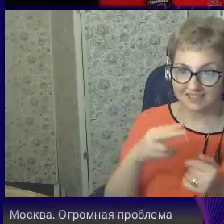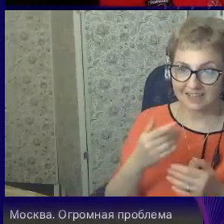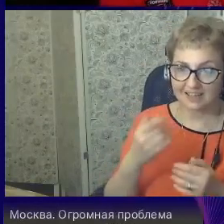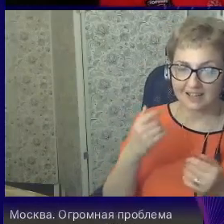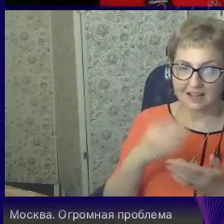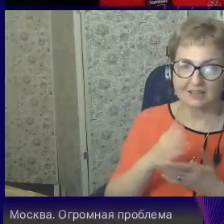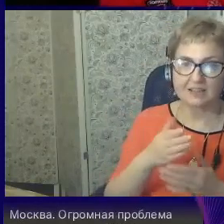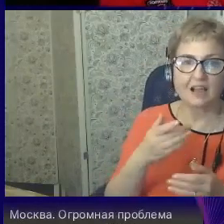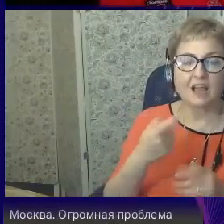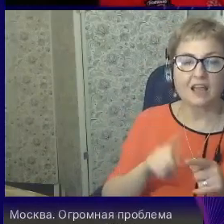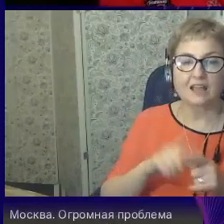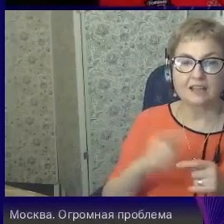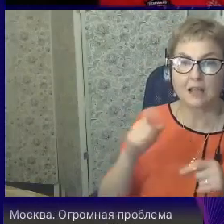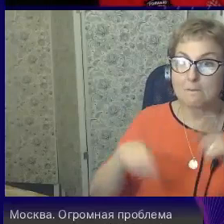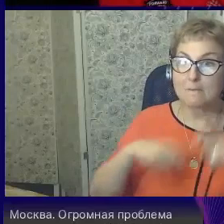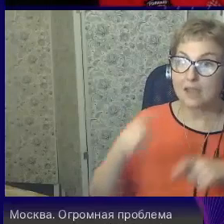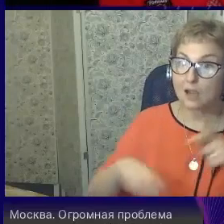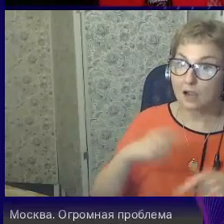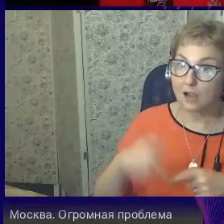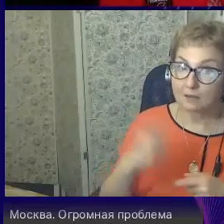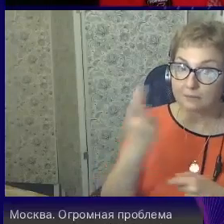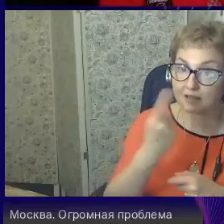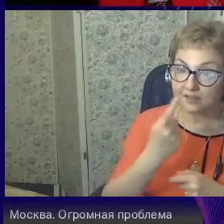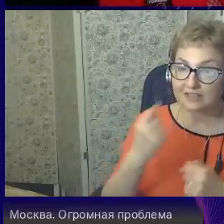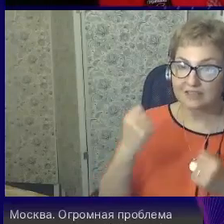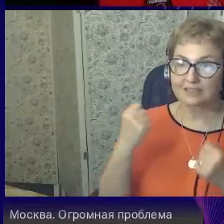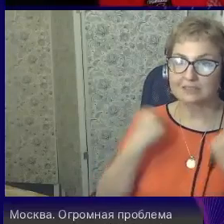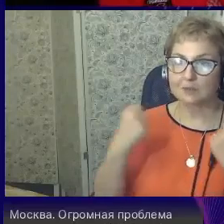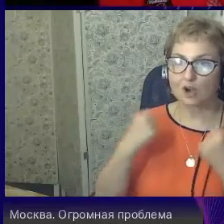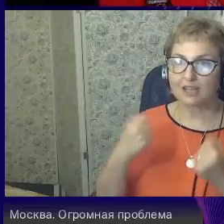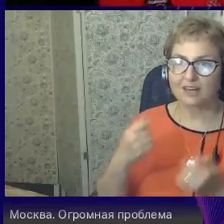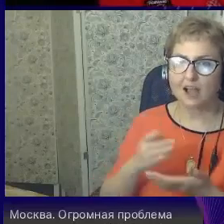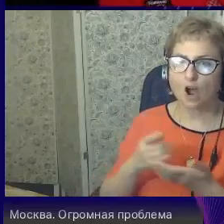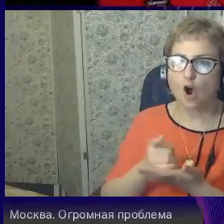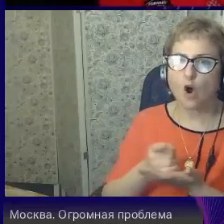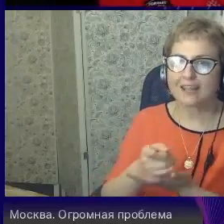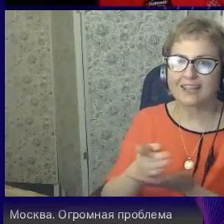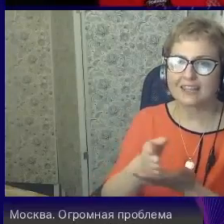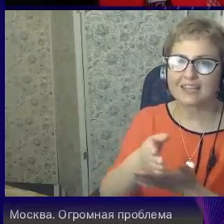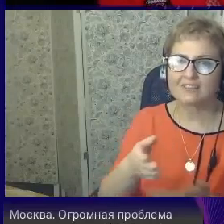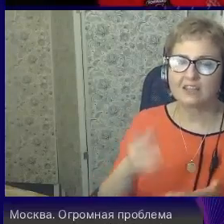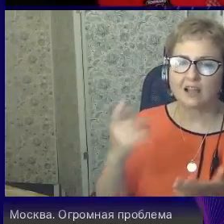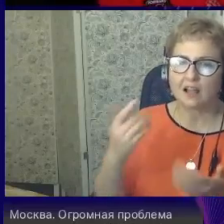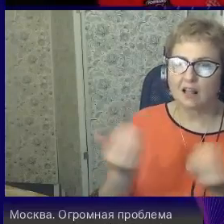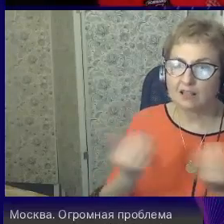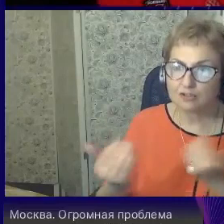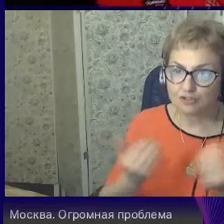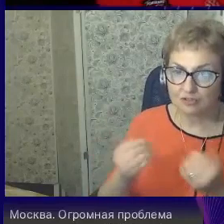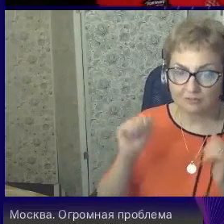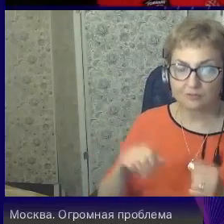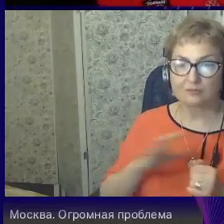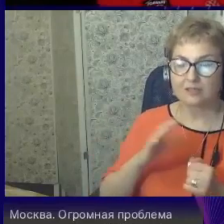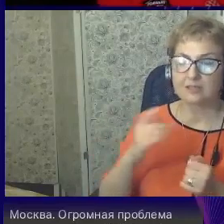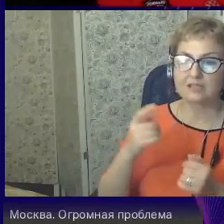прежде всего спортивное ориентирование бегом, спортивное ориентирование на лыжах, спортивное